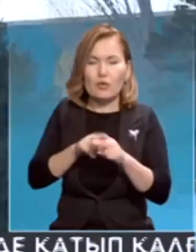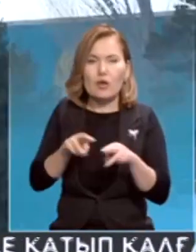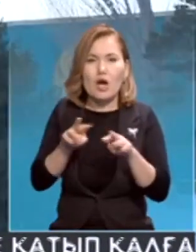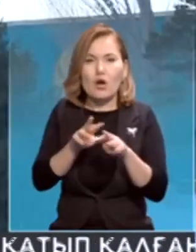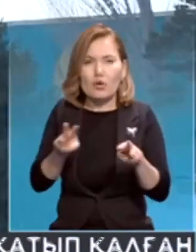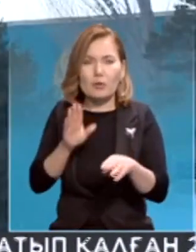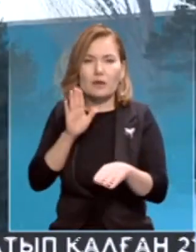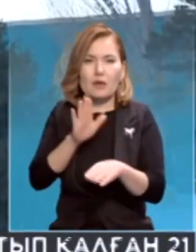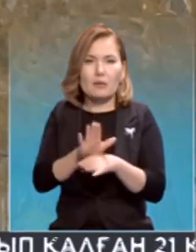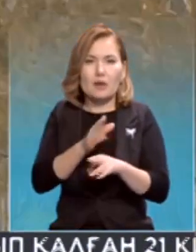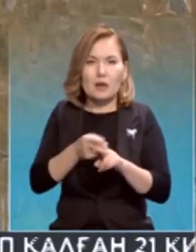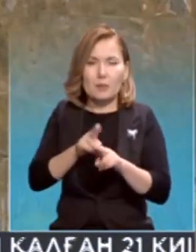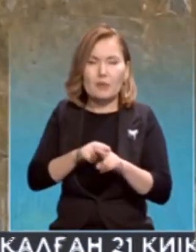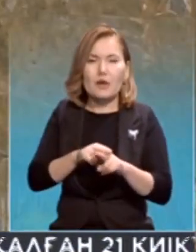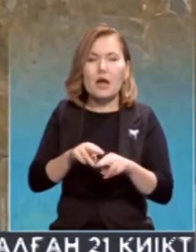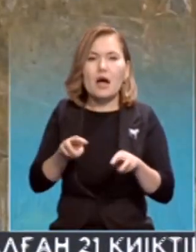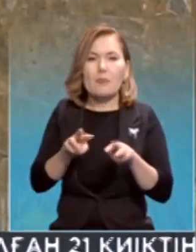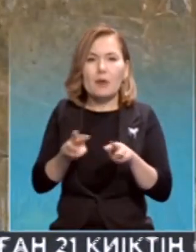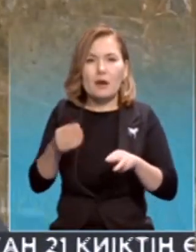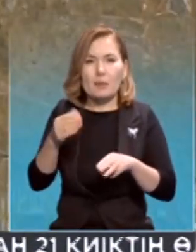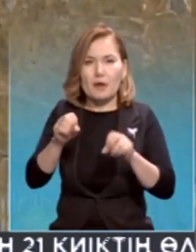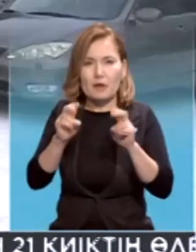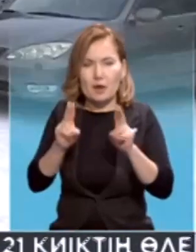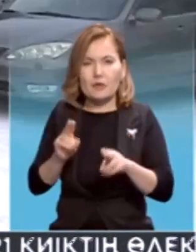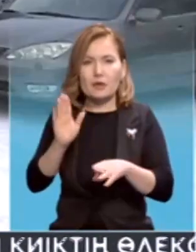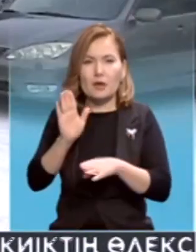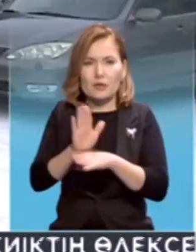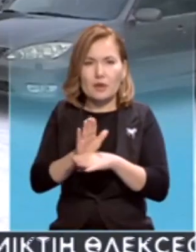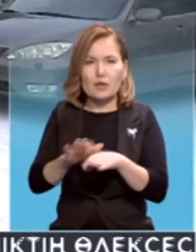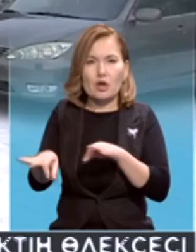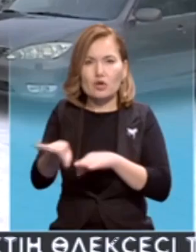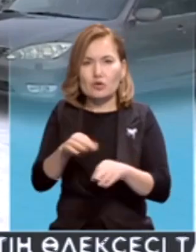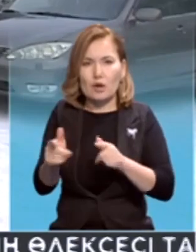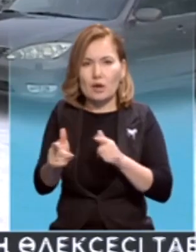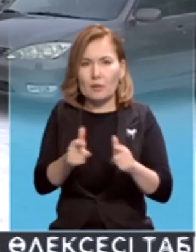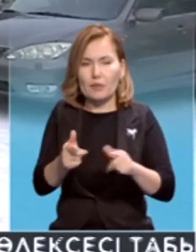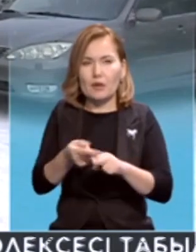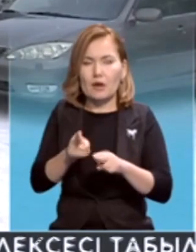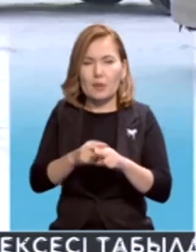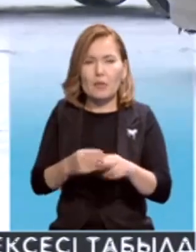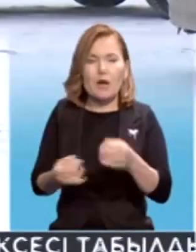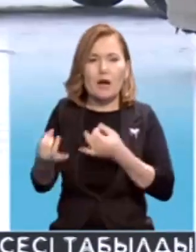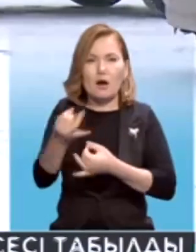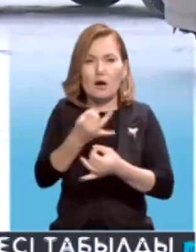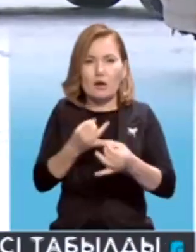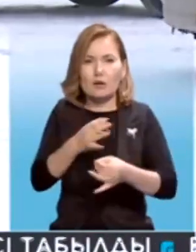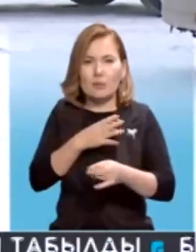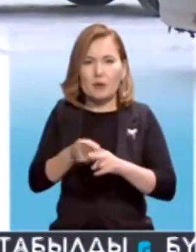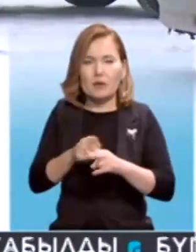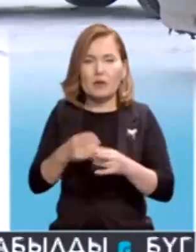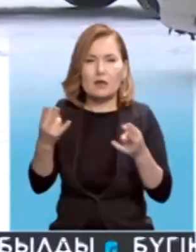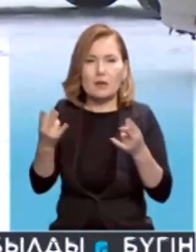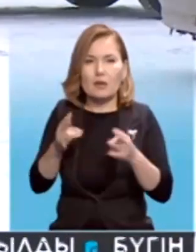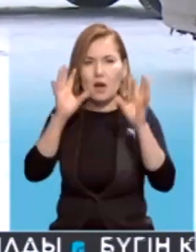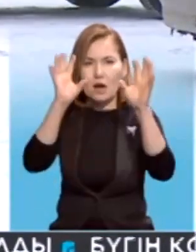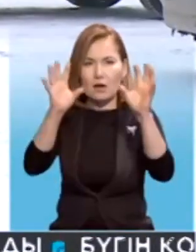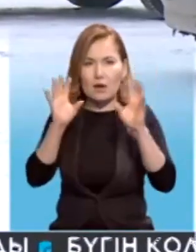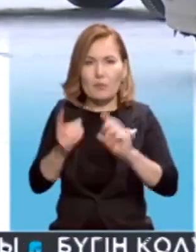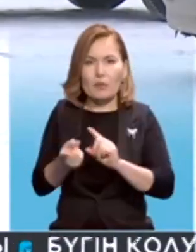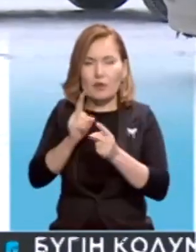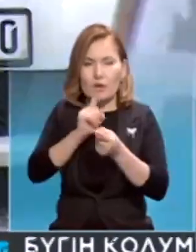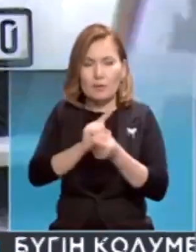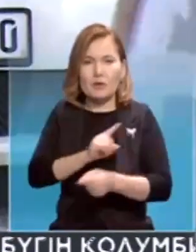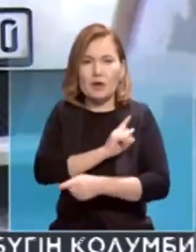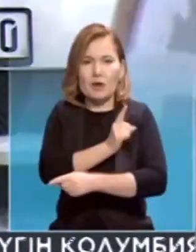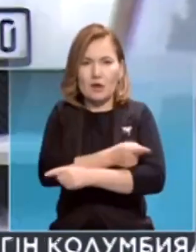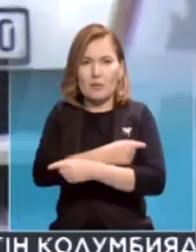мықтап тапсырды. Ал Ішкі істер министрлігі арнайы қаулының жобасы қоғамдық талқылауға шығарылғанын айтады. Қажетті заңнамалық өзгерістер